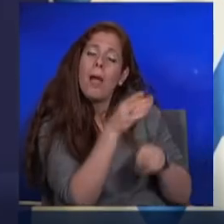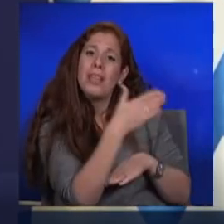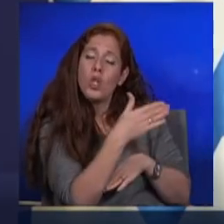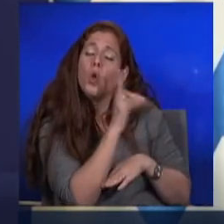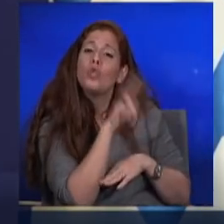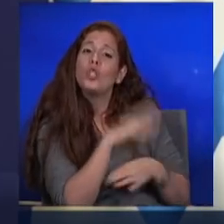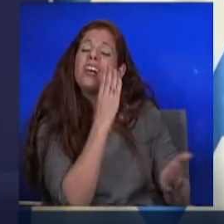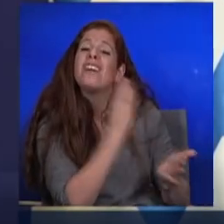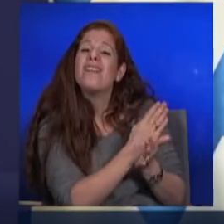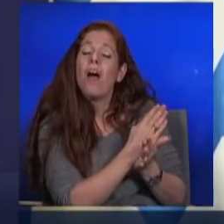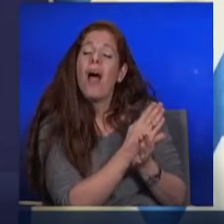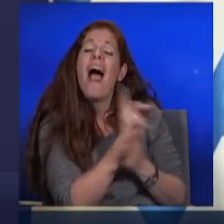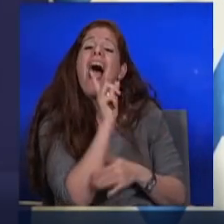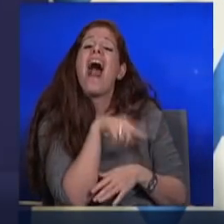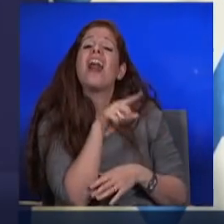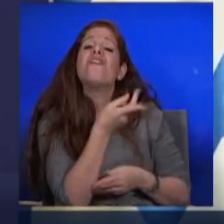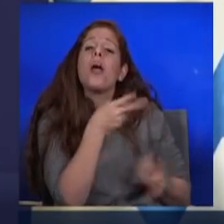כבר אלפי מתים.